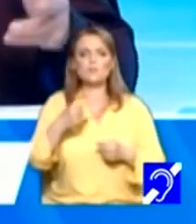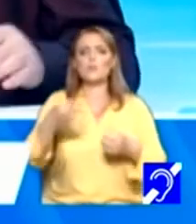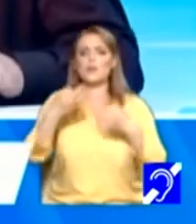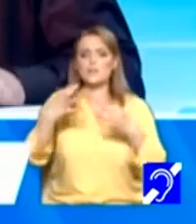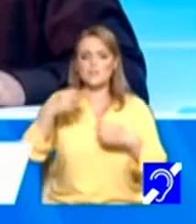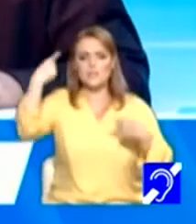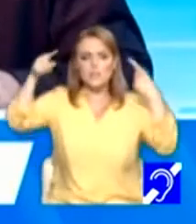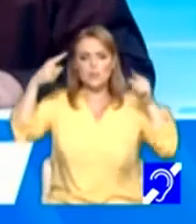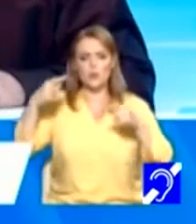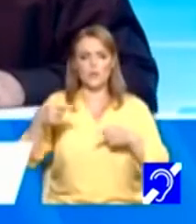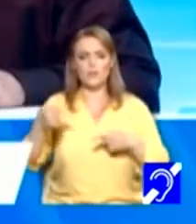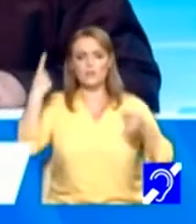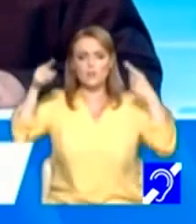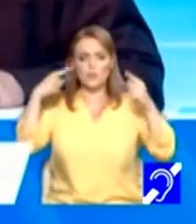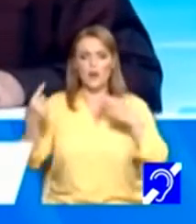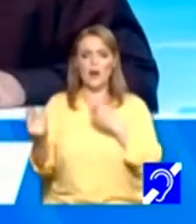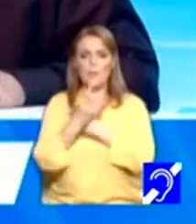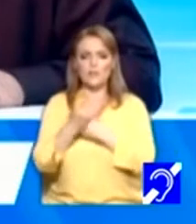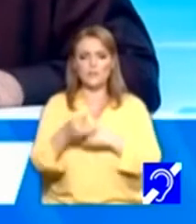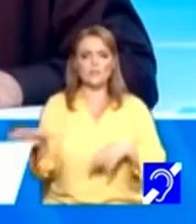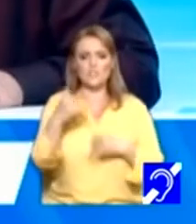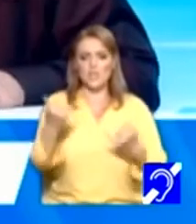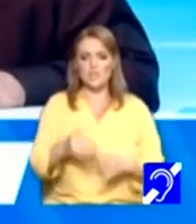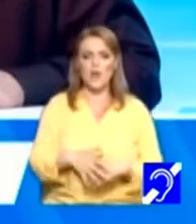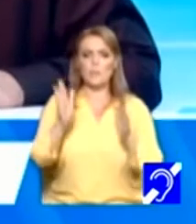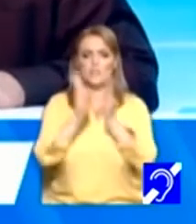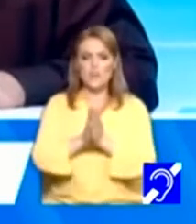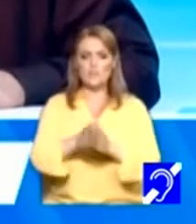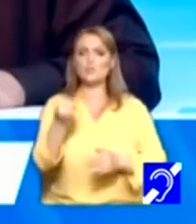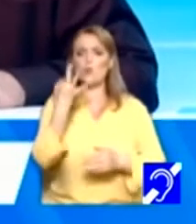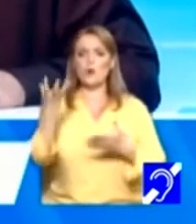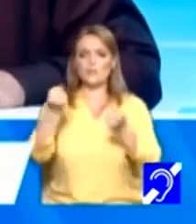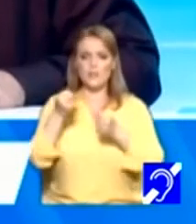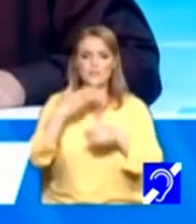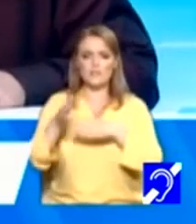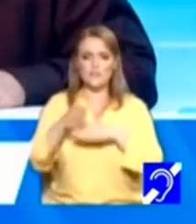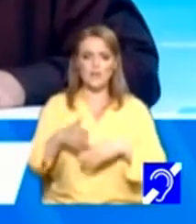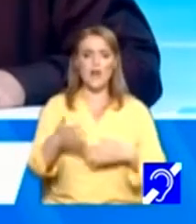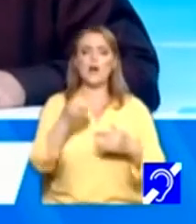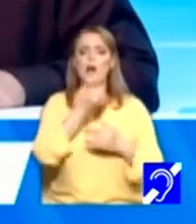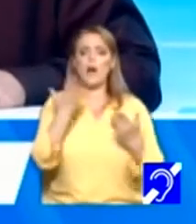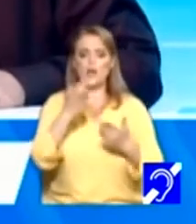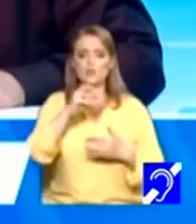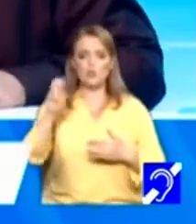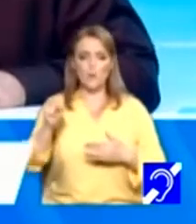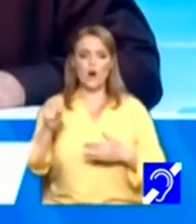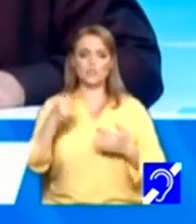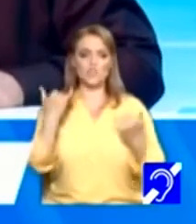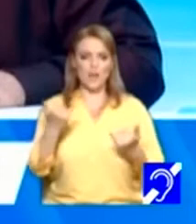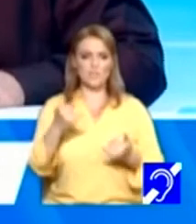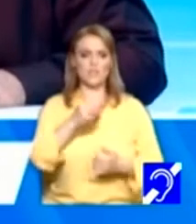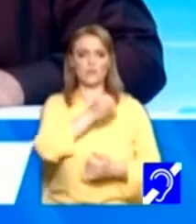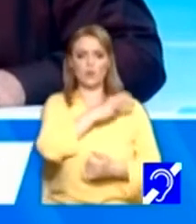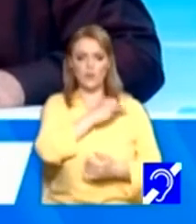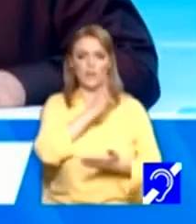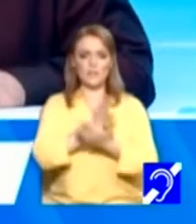luat 200 milioane. Creditele concrete, ce sumă sunteți președinte de Orhei? Ce sumă are datorie Orheiul la bănci,